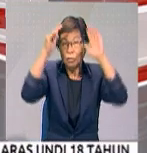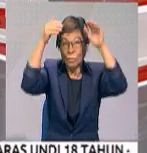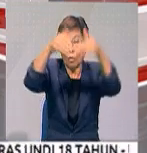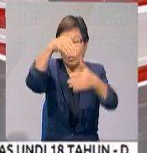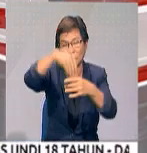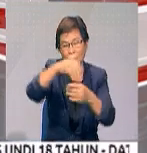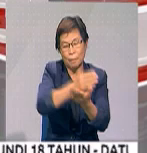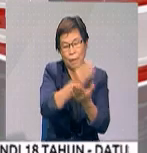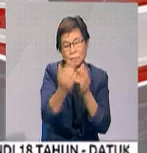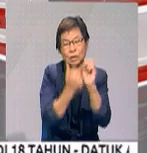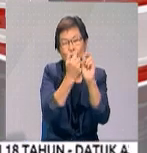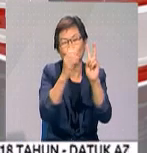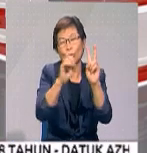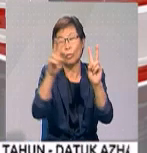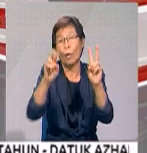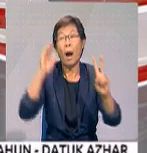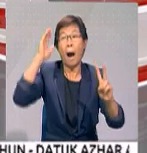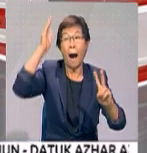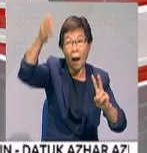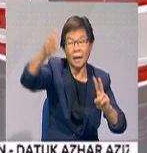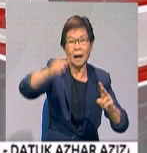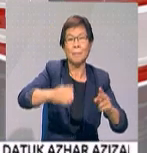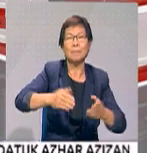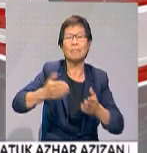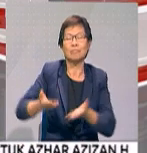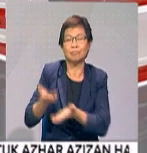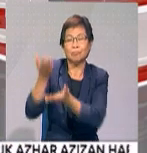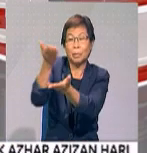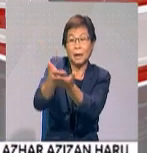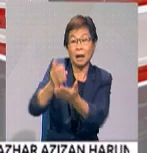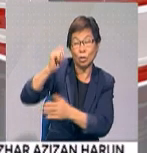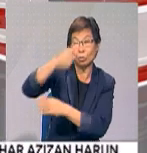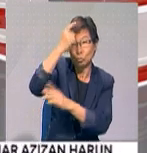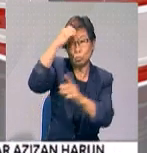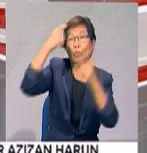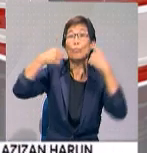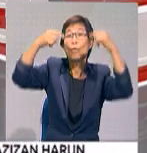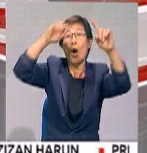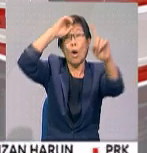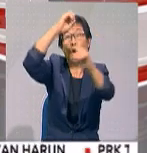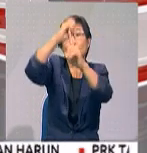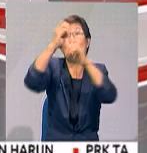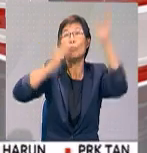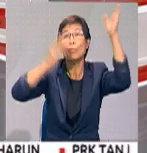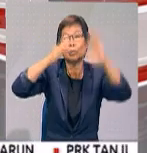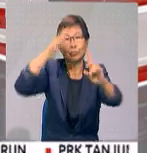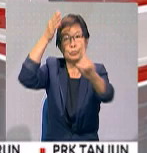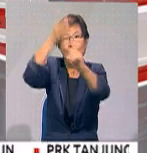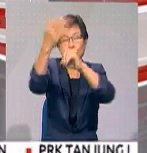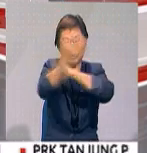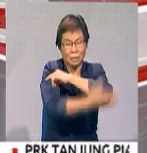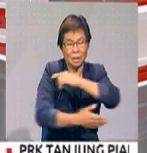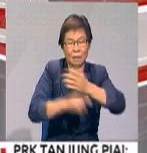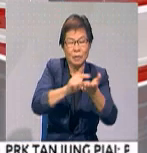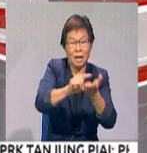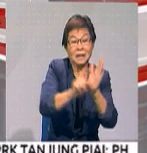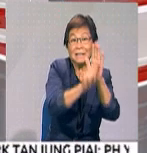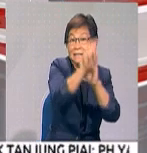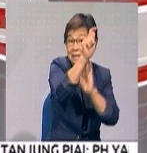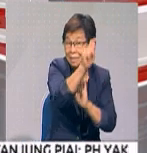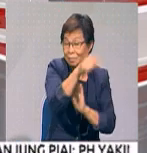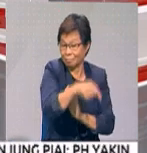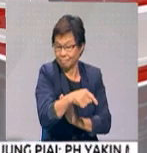Belanjawan 2020 yang bakal dibentangkan esok. Demi mencapai objektif negara menuju ke arah negara berpendapatan